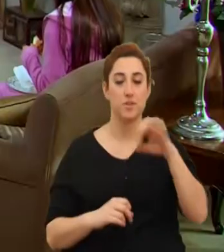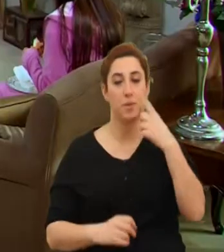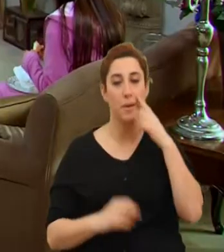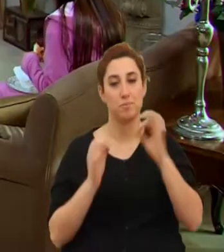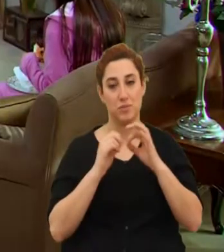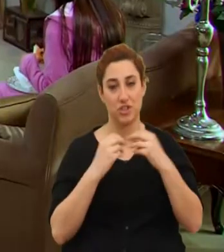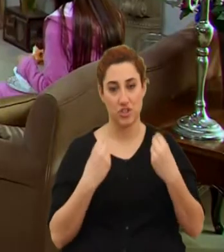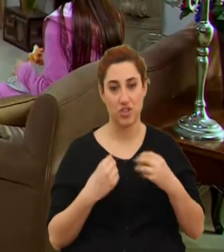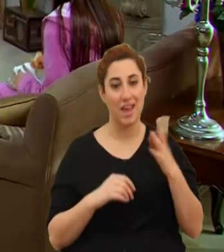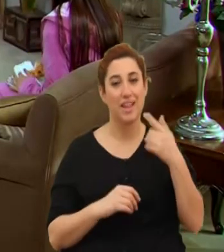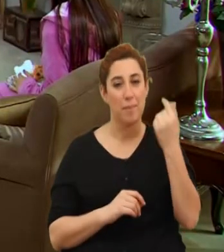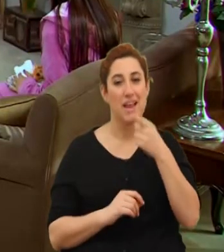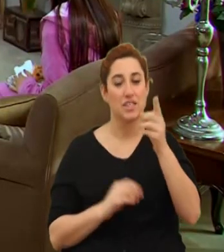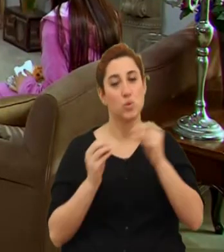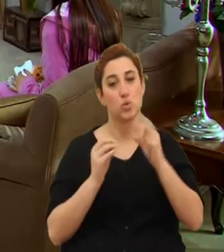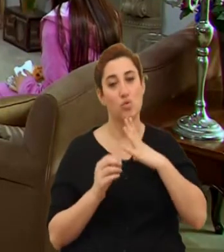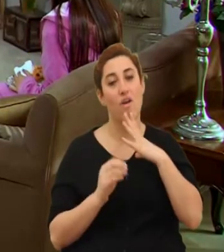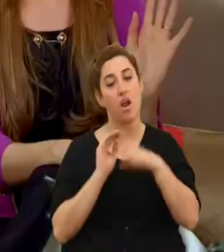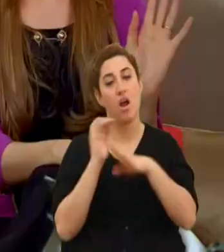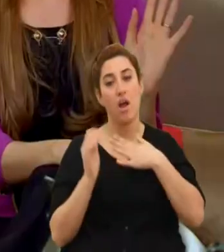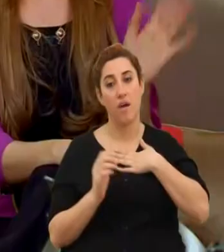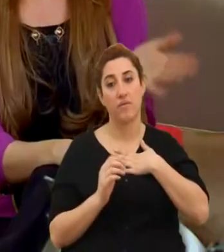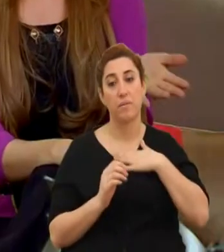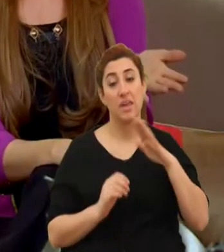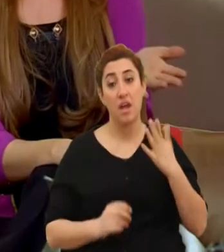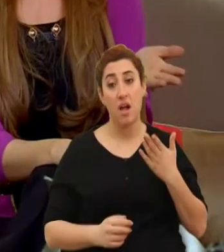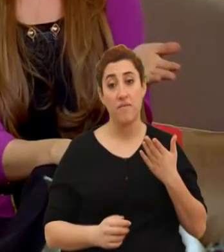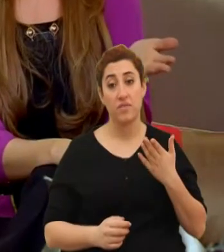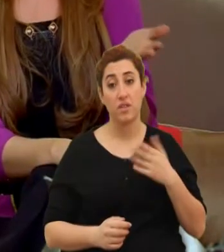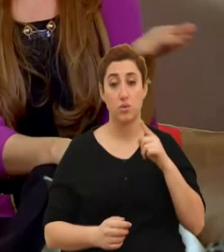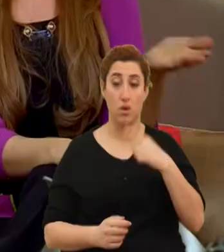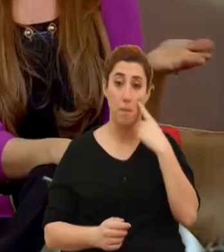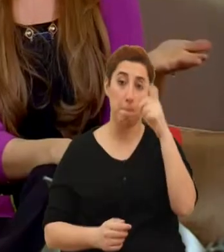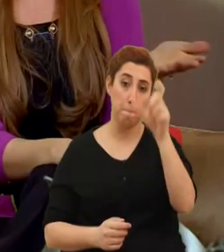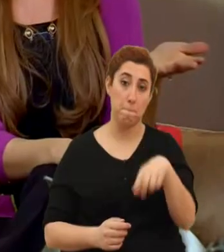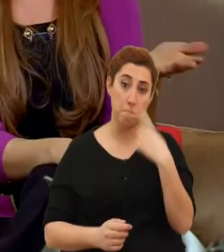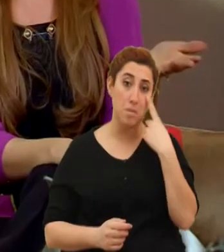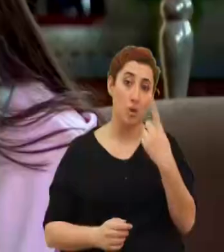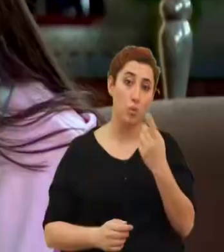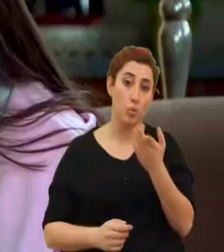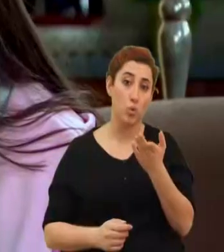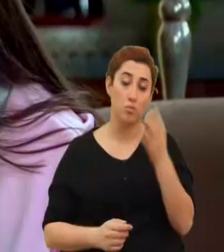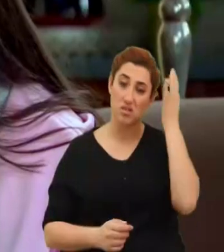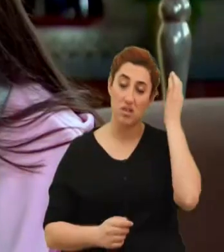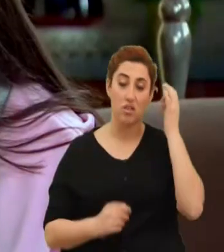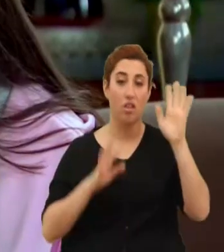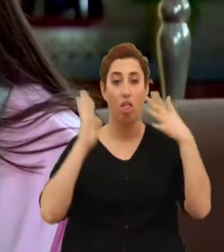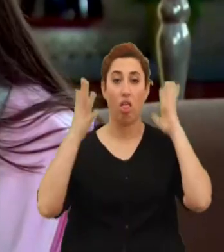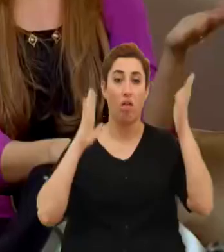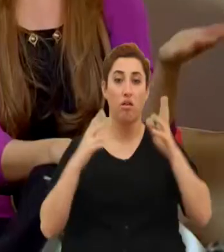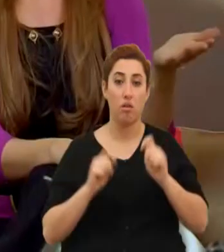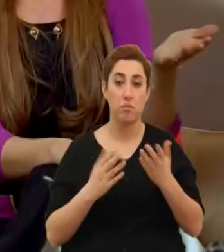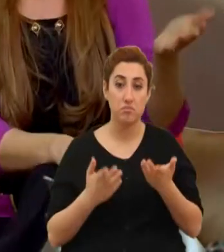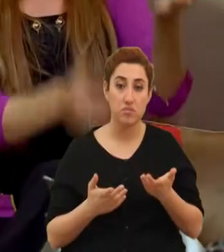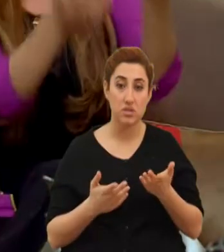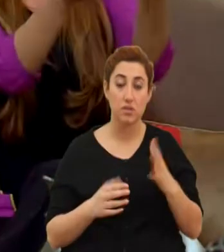bak Biricik. Yani biraz senin de suçun var hayatım. Yani şöyle bakıyorum haline saçın başın